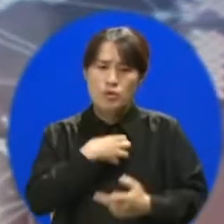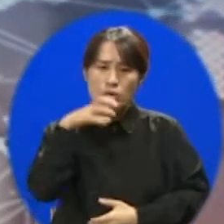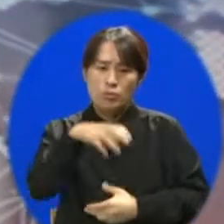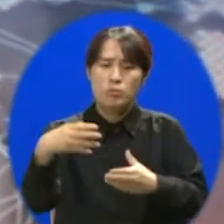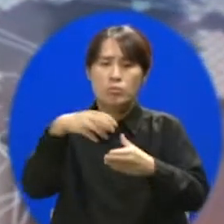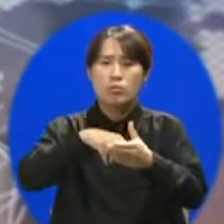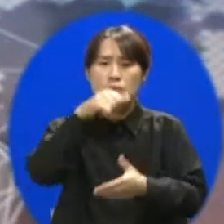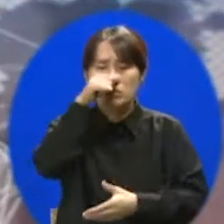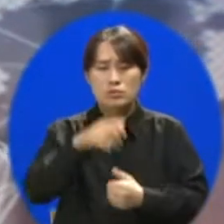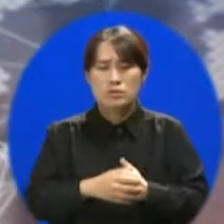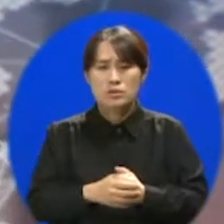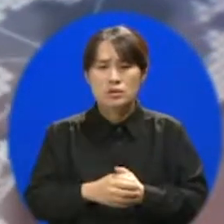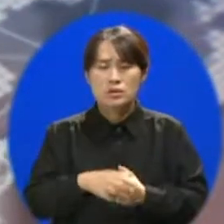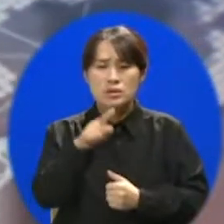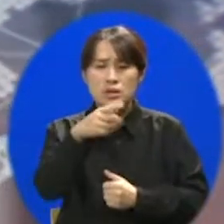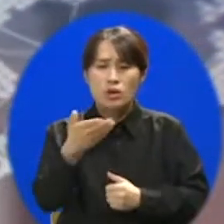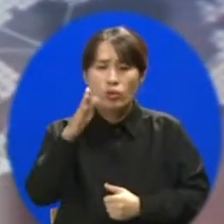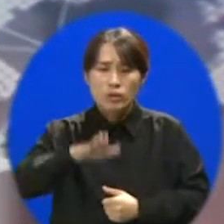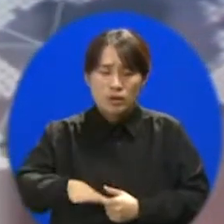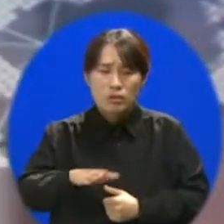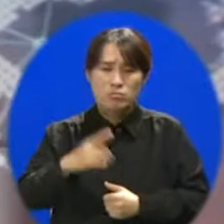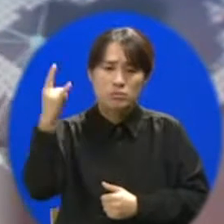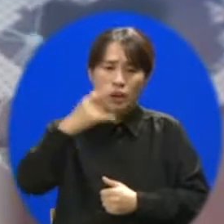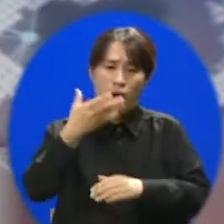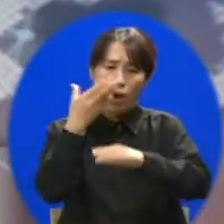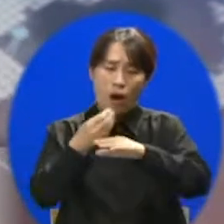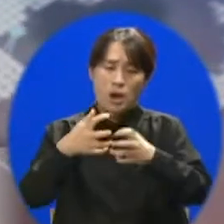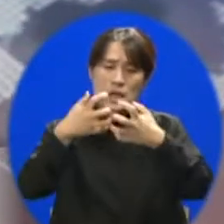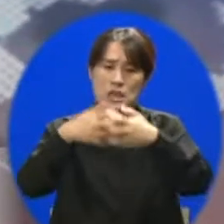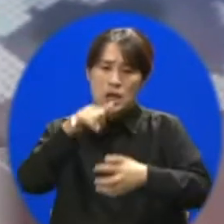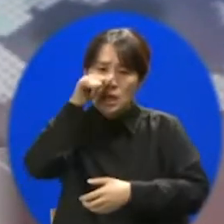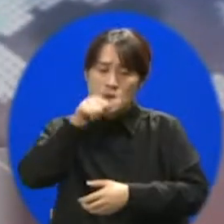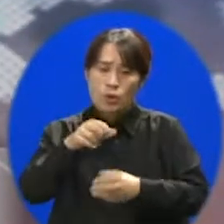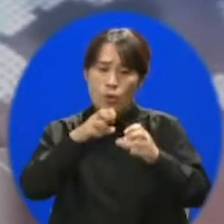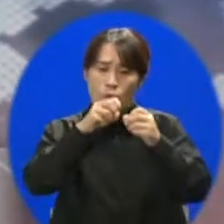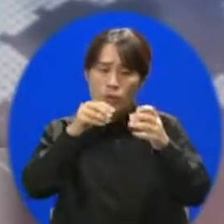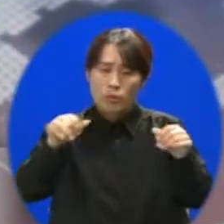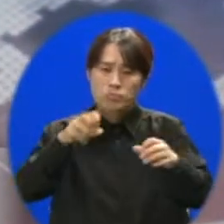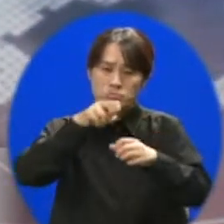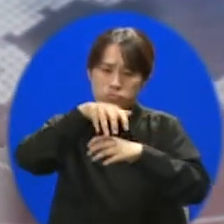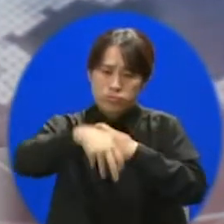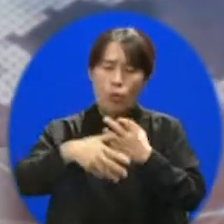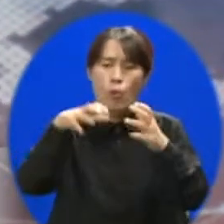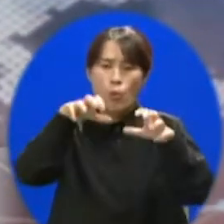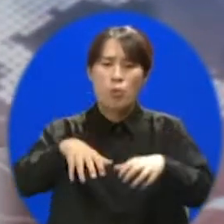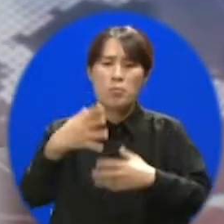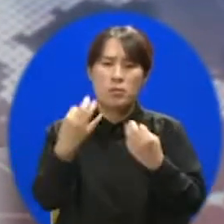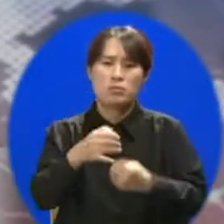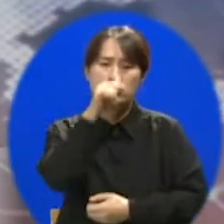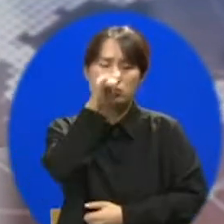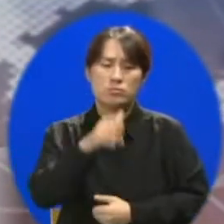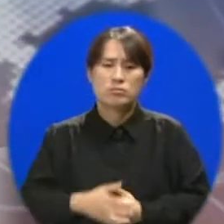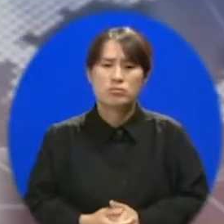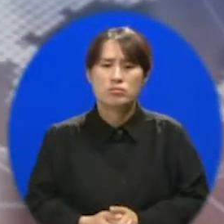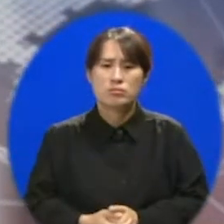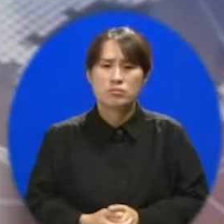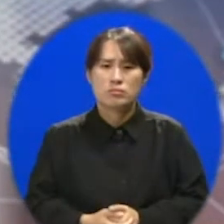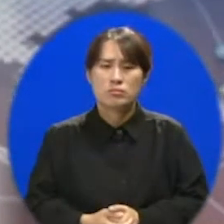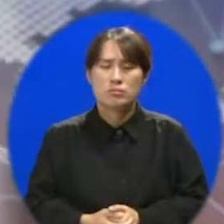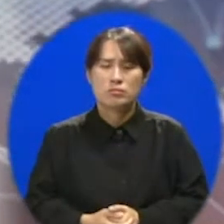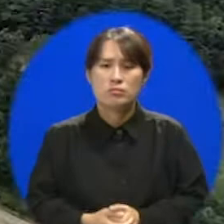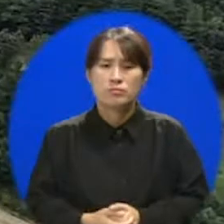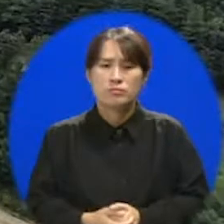되어있는데요 이 가운데 태양광 시설이 설치된 곳에서 투사가 쏟아져 내리네 피해도 있었습니다 보도에 송 국회 기자입니다